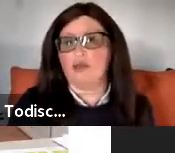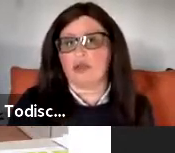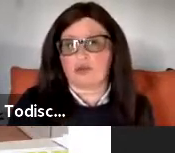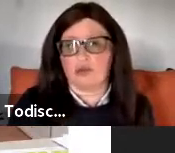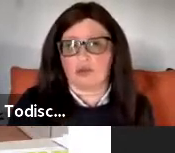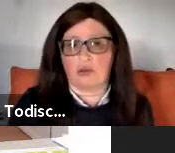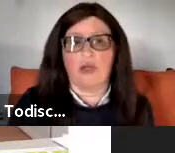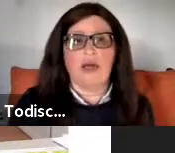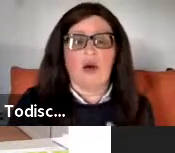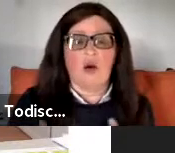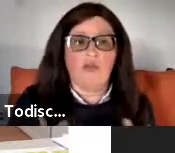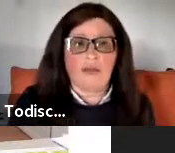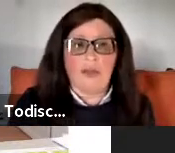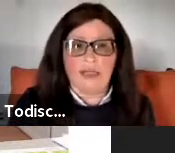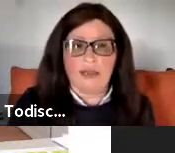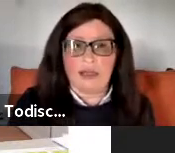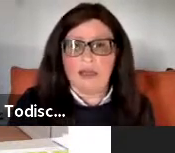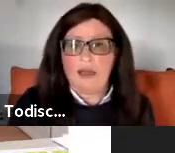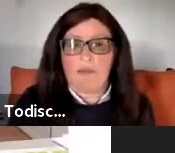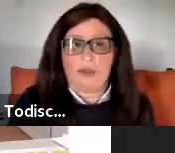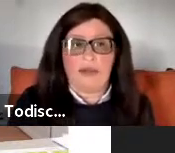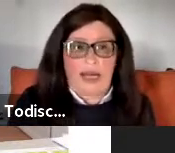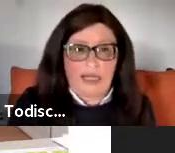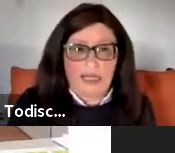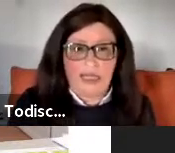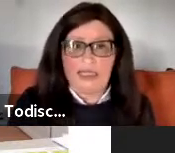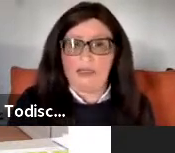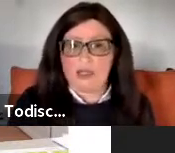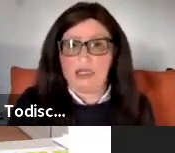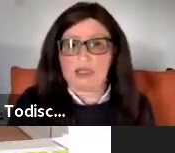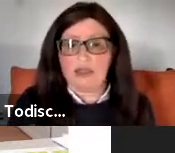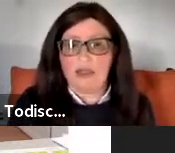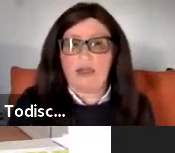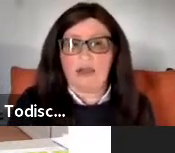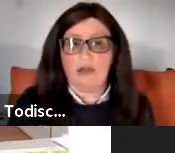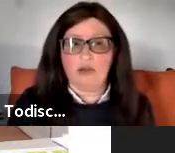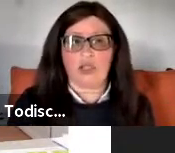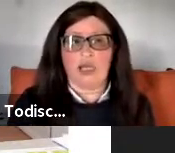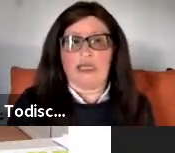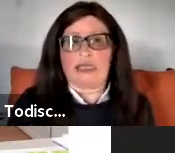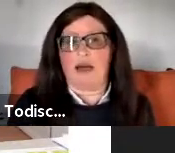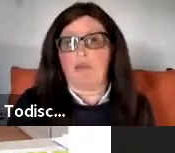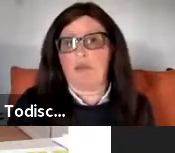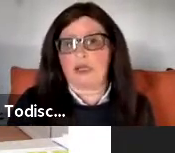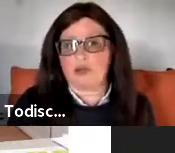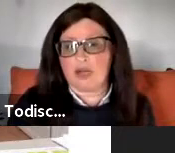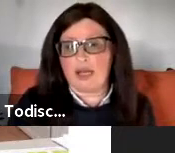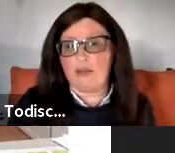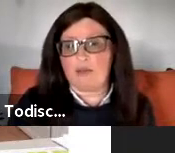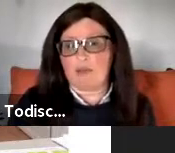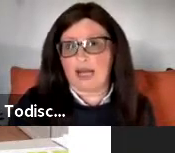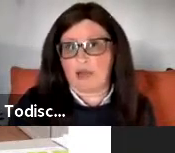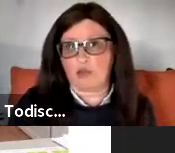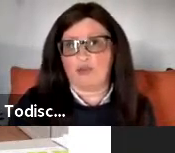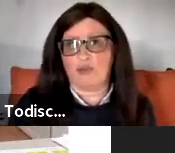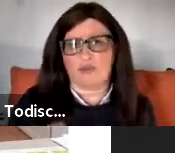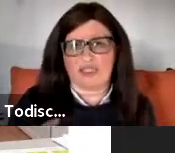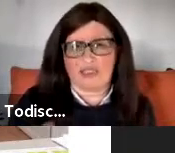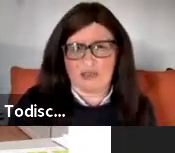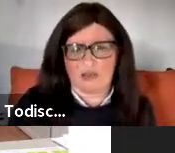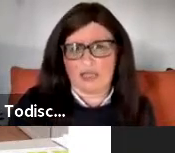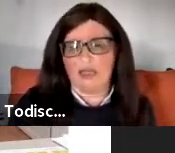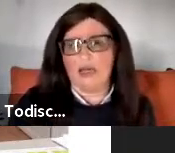un visitatore sordo. Ovviamente prevale l'esigenza di conoscenza, personale